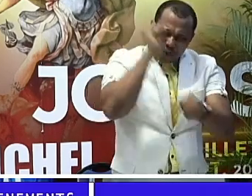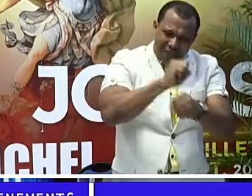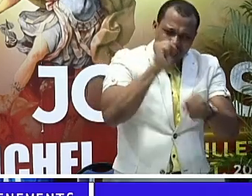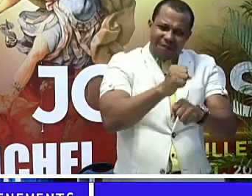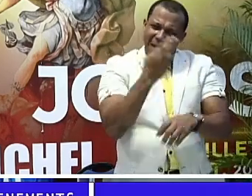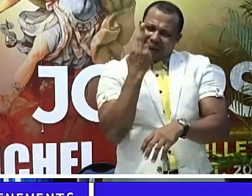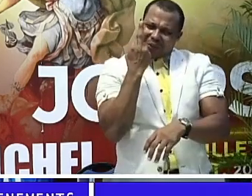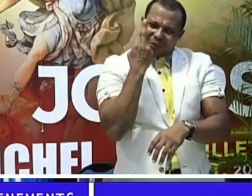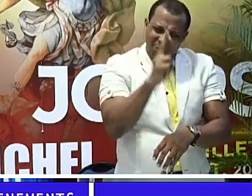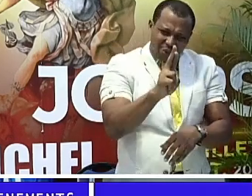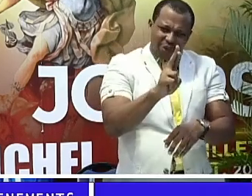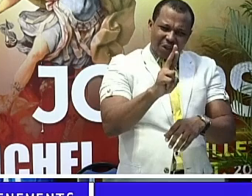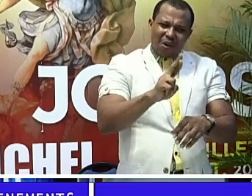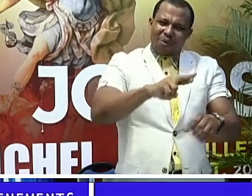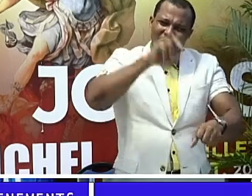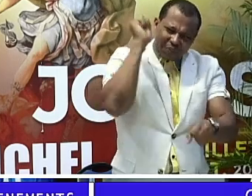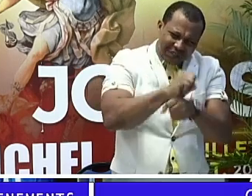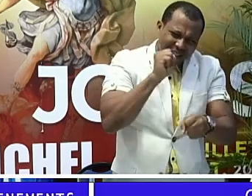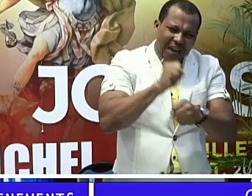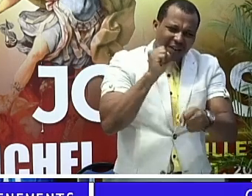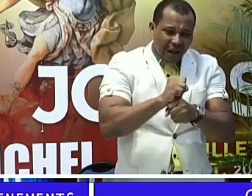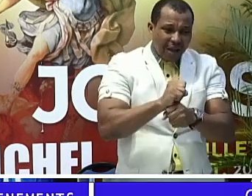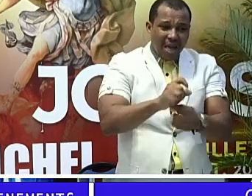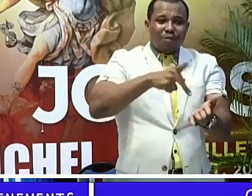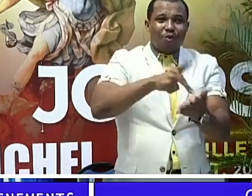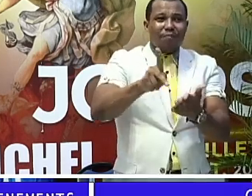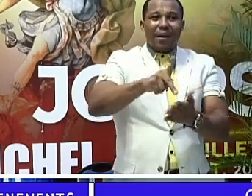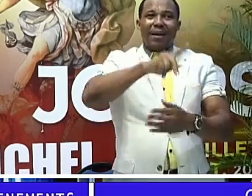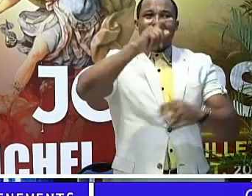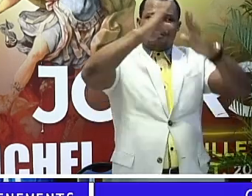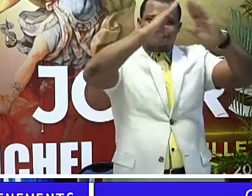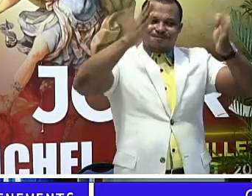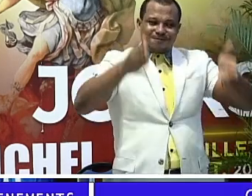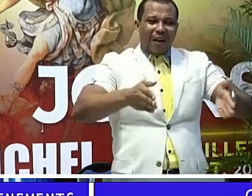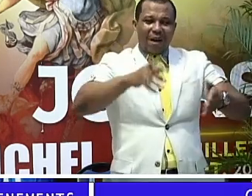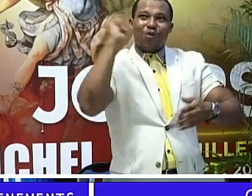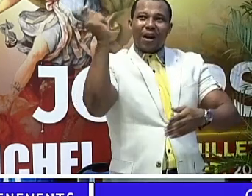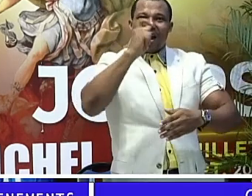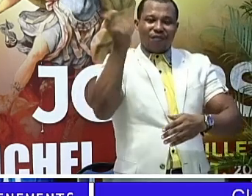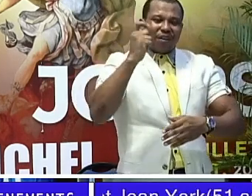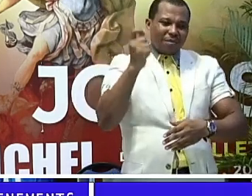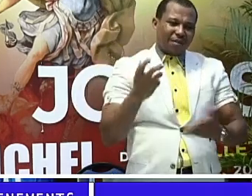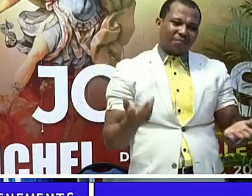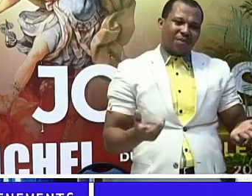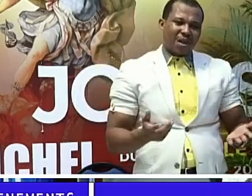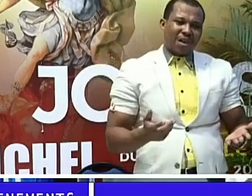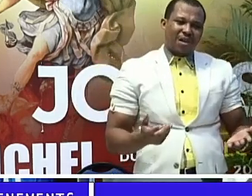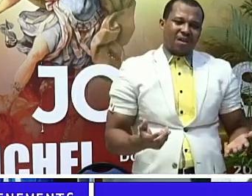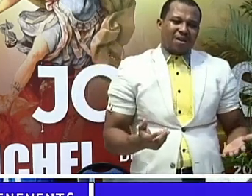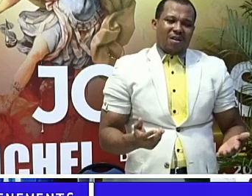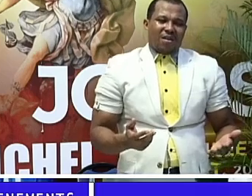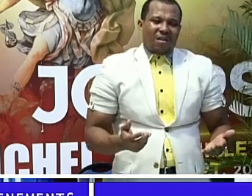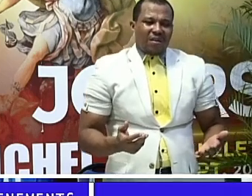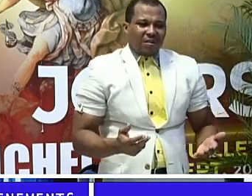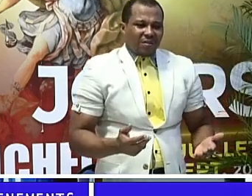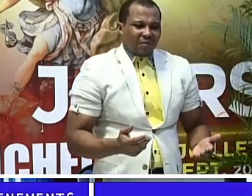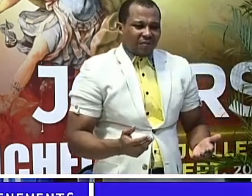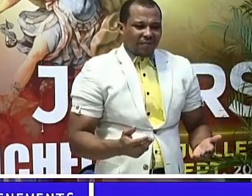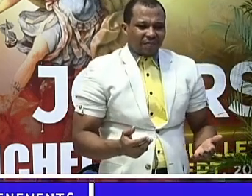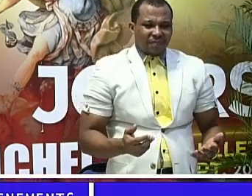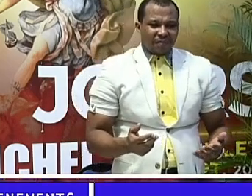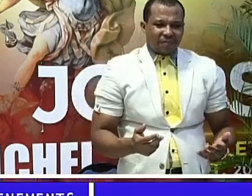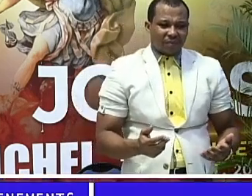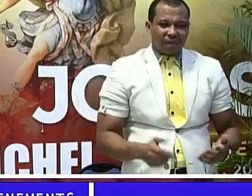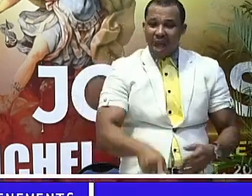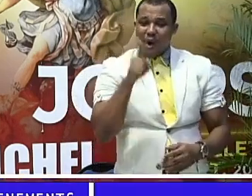ils rassemblent. Ça, ils rassemblent l'autre bois pour le payer. Des fois, ils n'ont pas même mangé trop de bagages, même pour ne pas faire dépenses. La fête économie. Ou